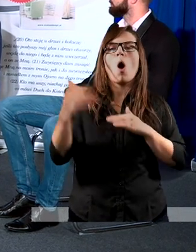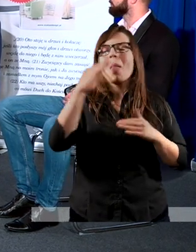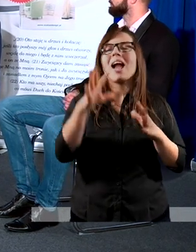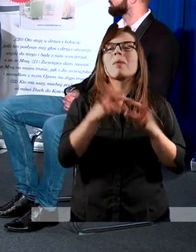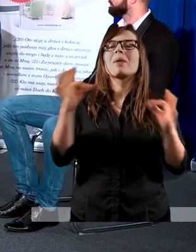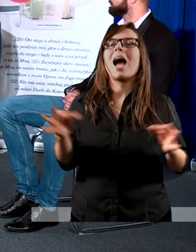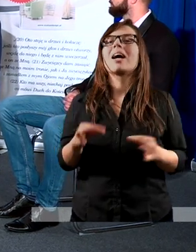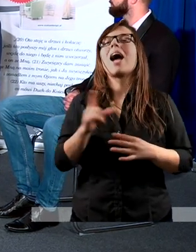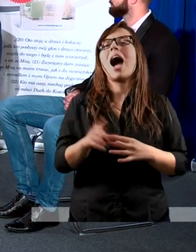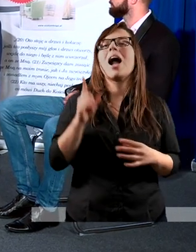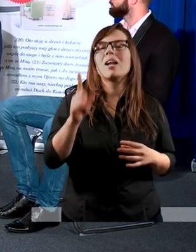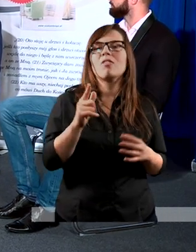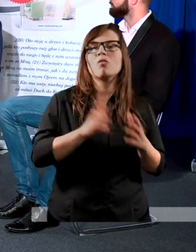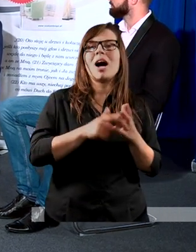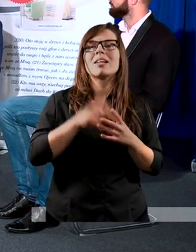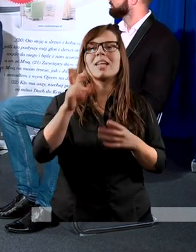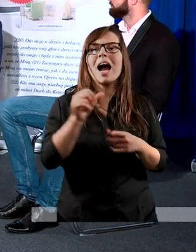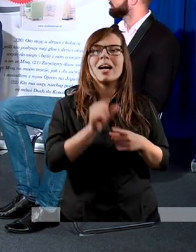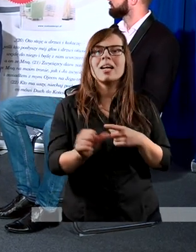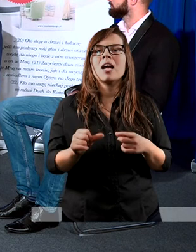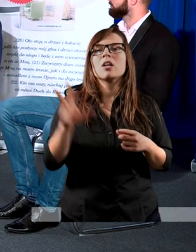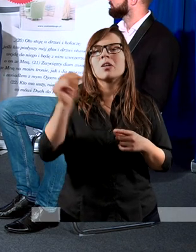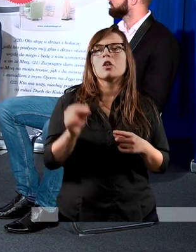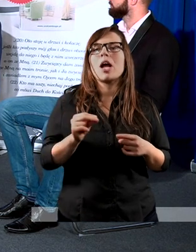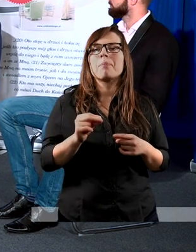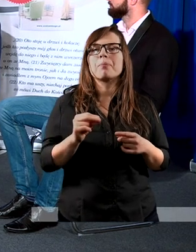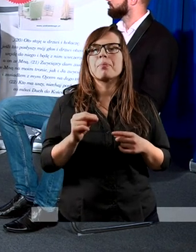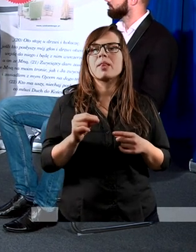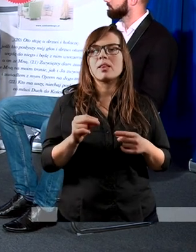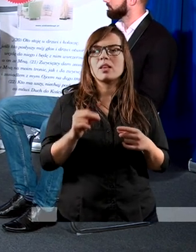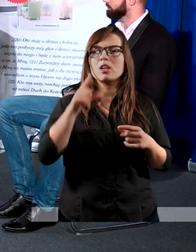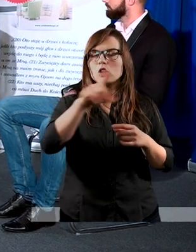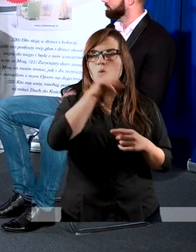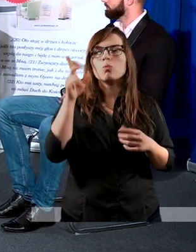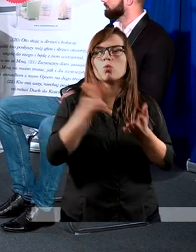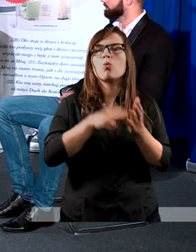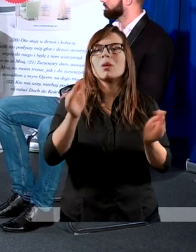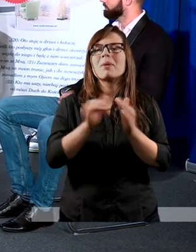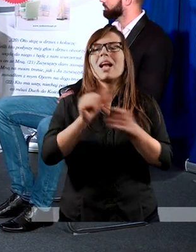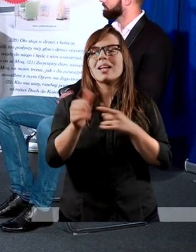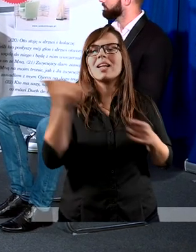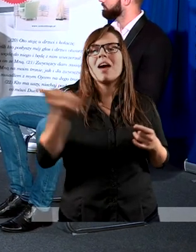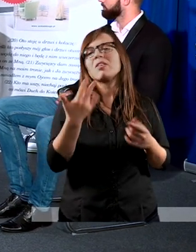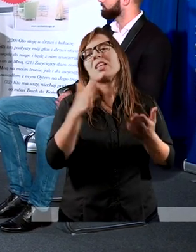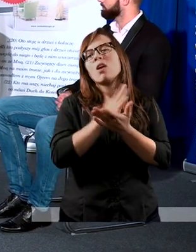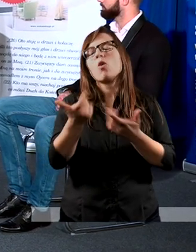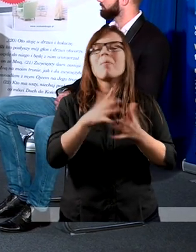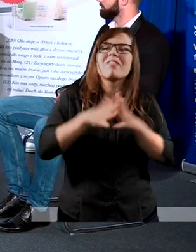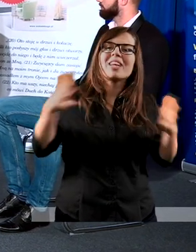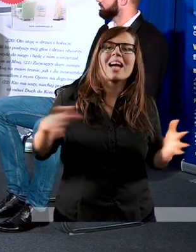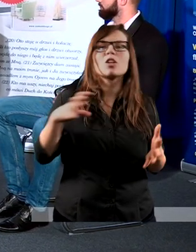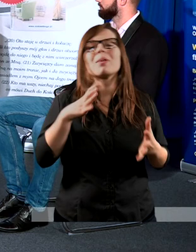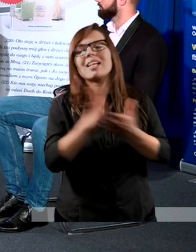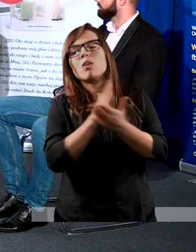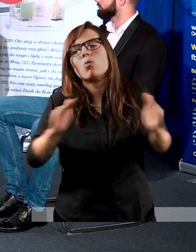miarę. Oczywiście tak jest, że no, niektórzy zarabiają więcej, niektórzy mniej, tak było od zawsze. Niektórzy robią większe biznesy,